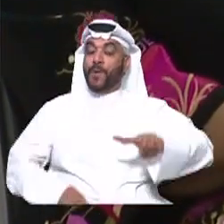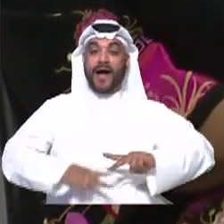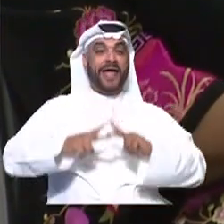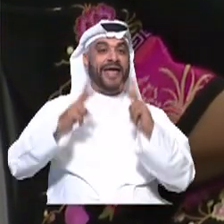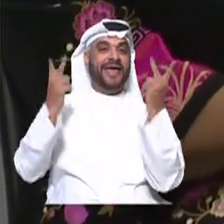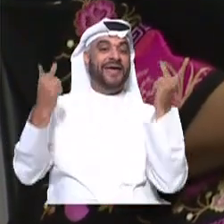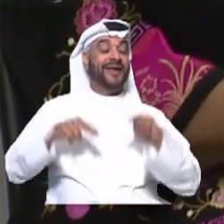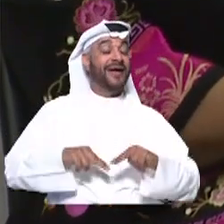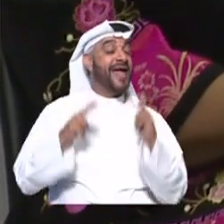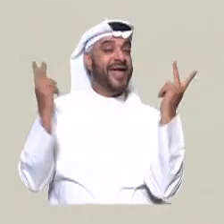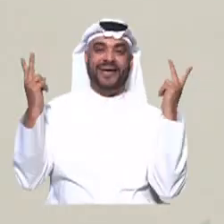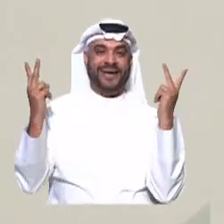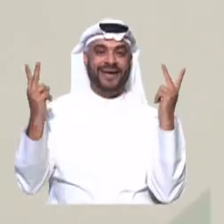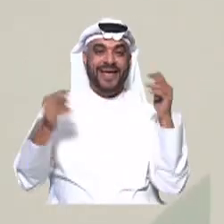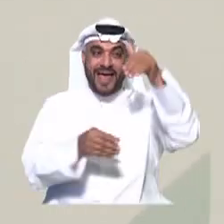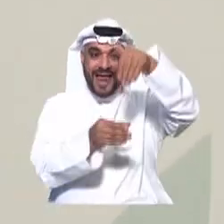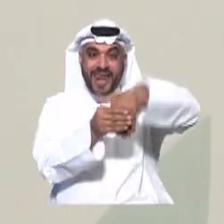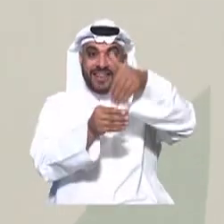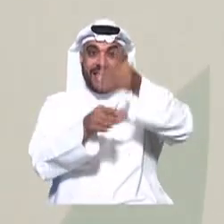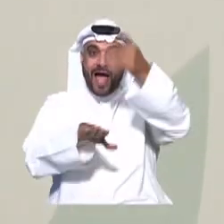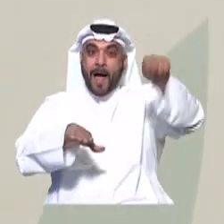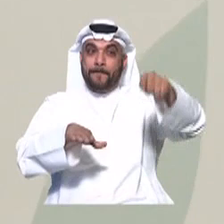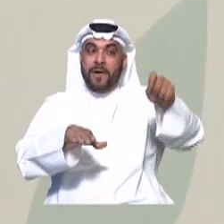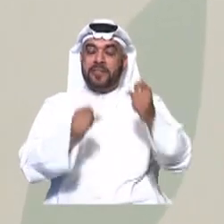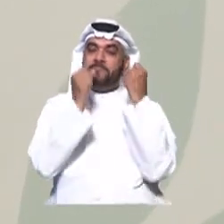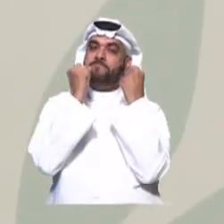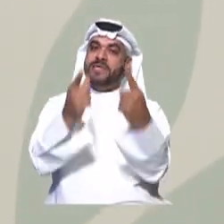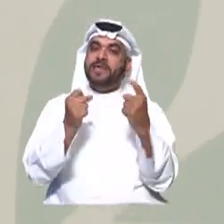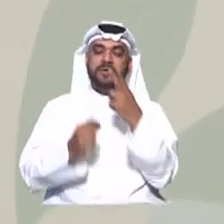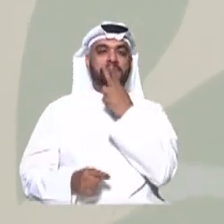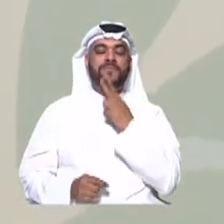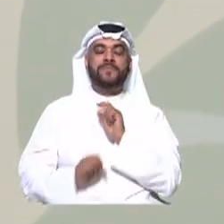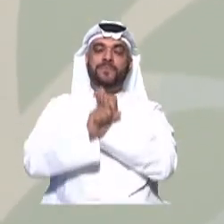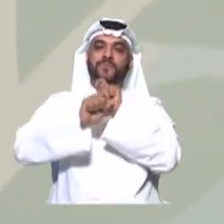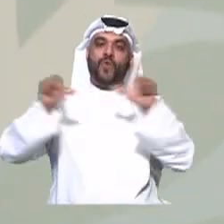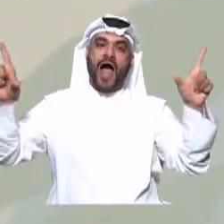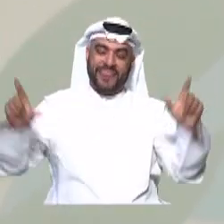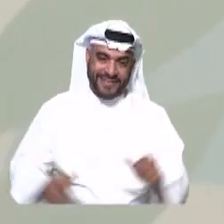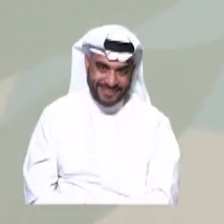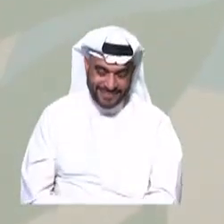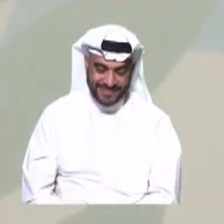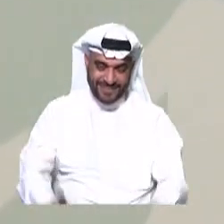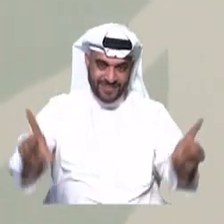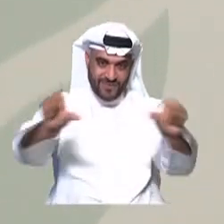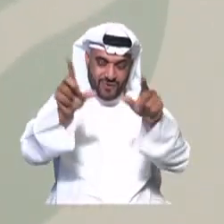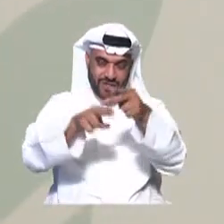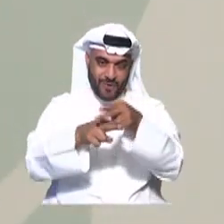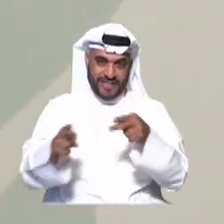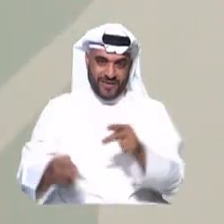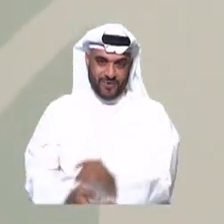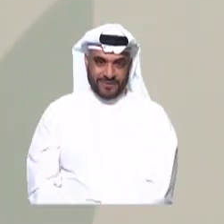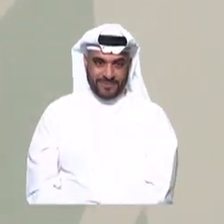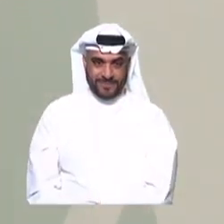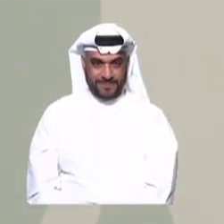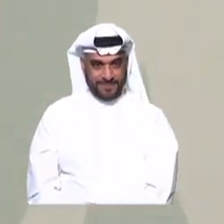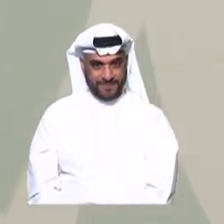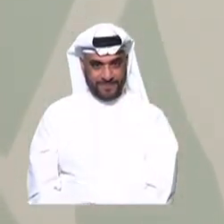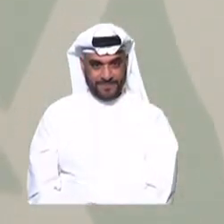الحضاري في مسيرة العمل الديمقراطي نبراسا يضيء سماء الكويت. فايز البطي، تلفزيون دولة الكويت.